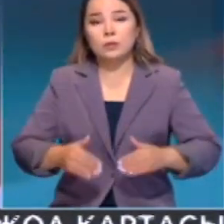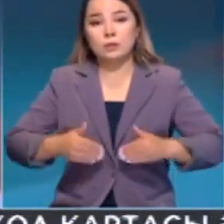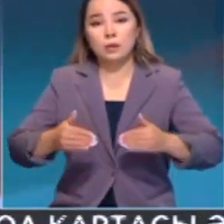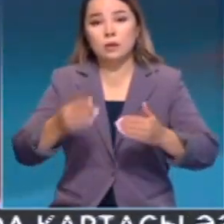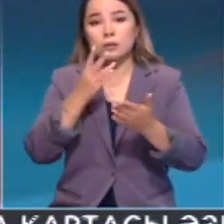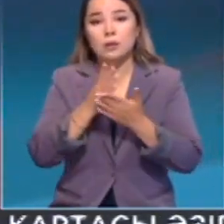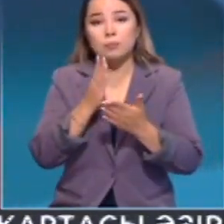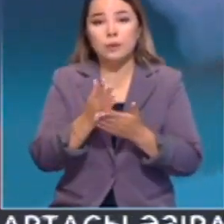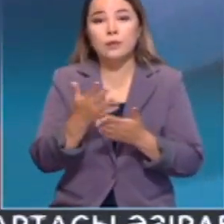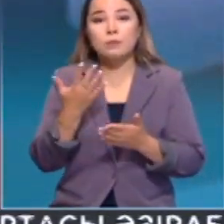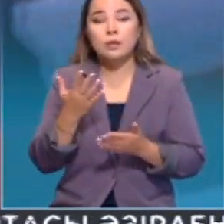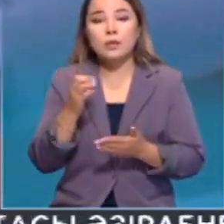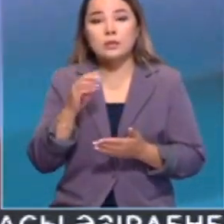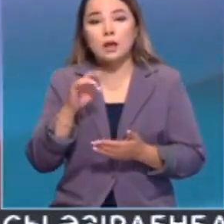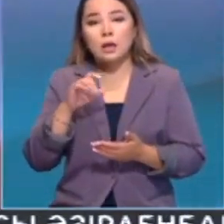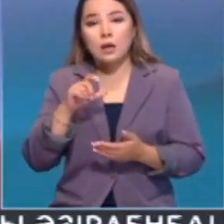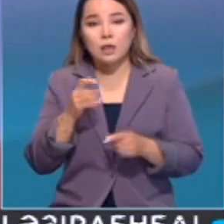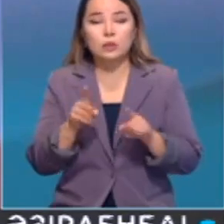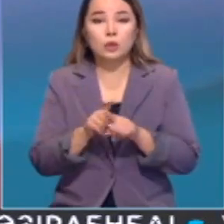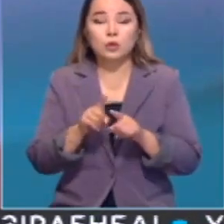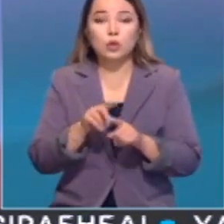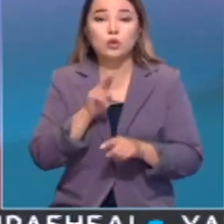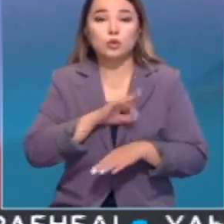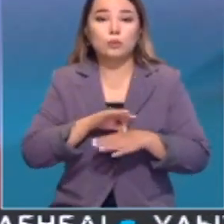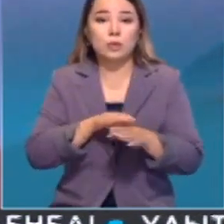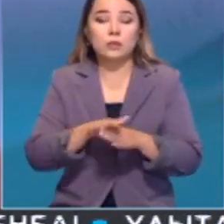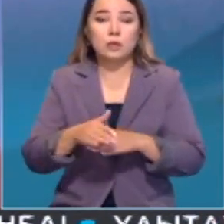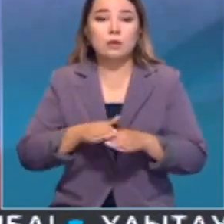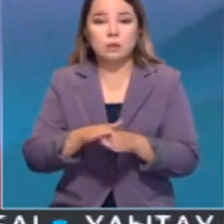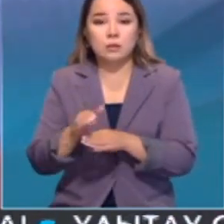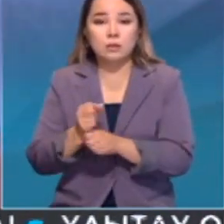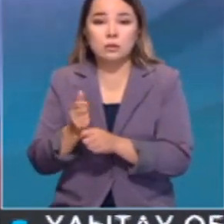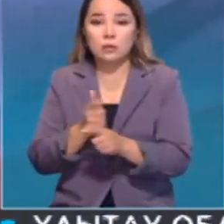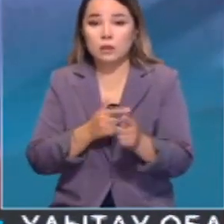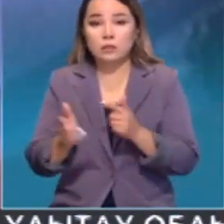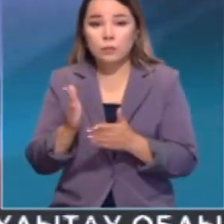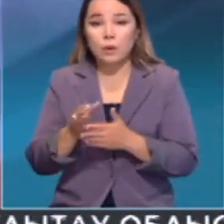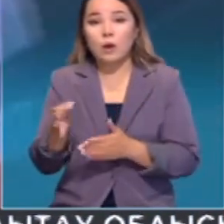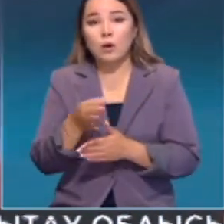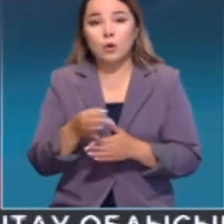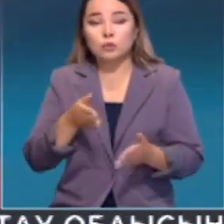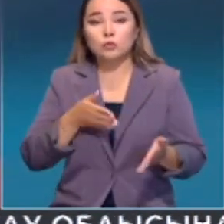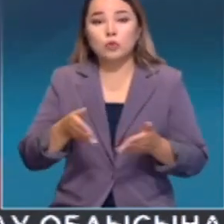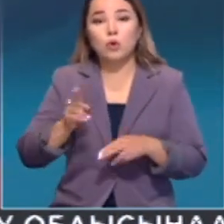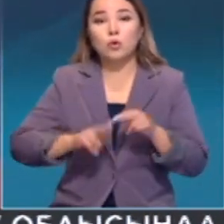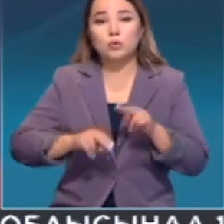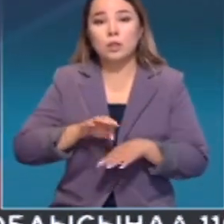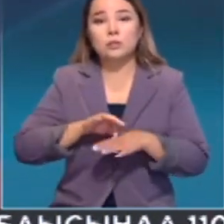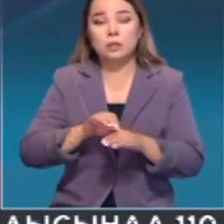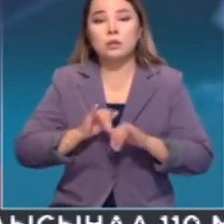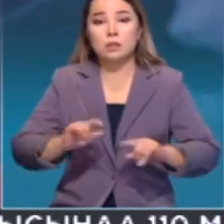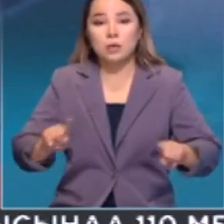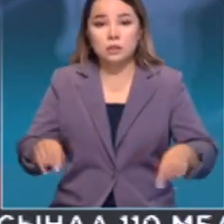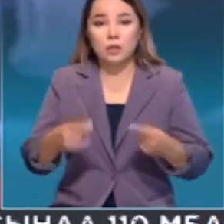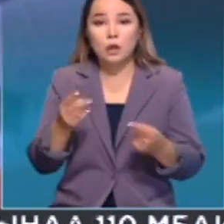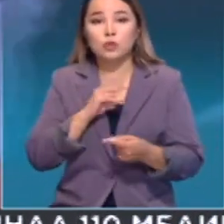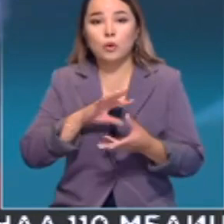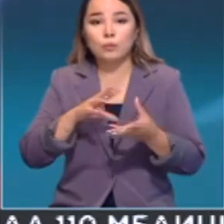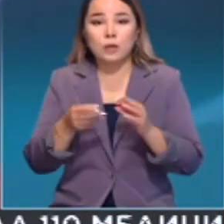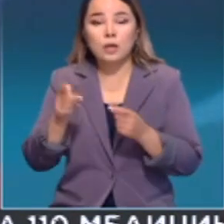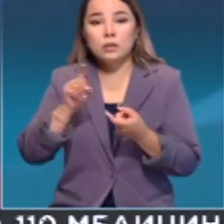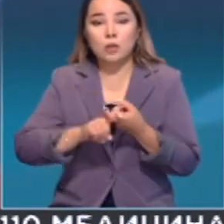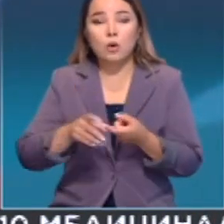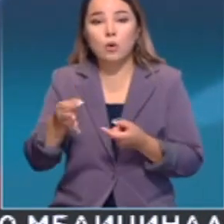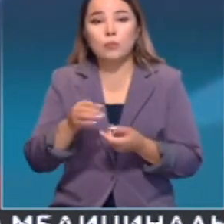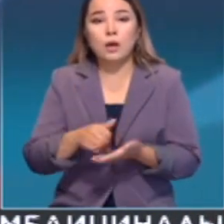келеді. Әсіресе Бесқарағай ауданында бұл жұмыс жүйелі атқарылып жатыр. Сондай-ақ ауданда жол құрылысы да жанданған. Жұмыс барысымен облыс